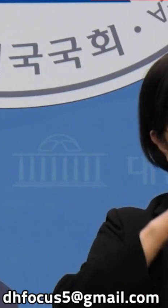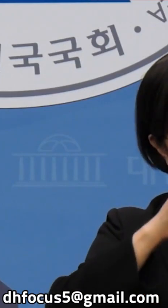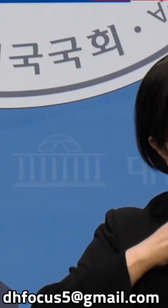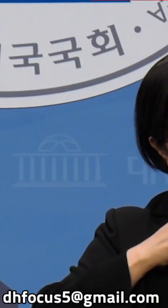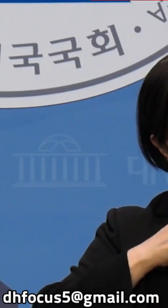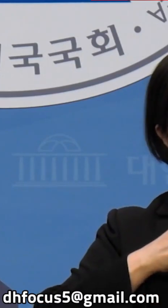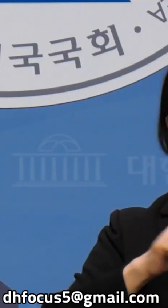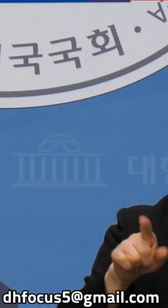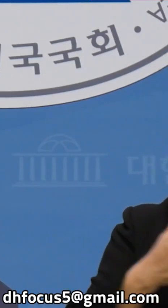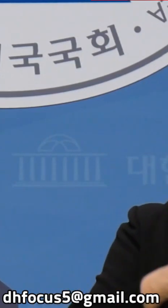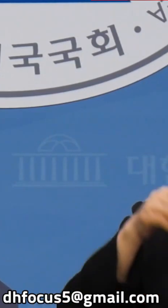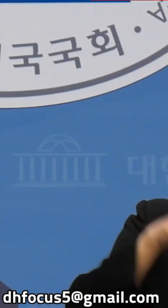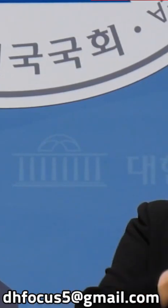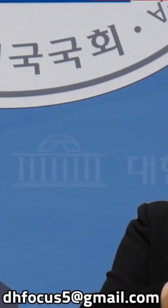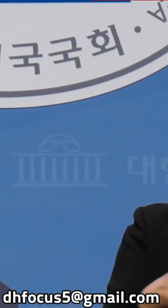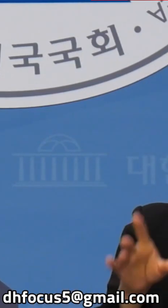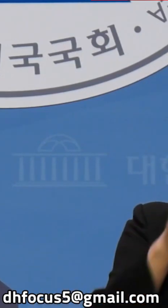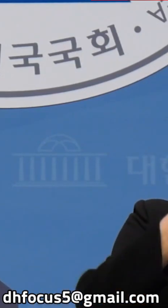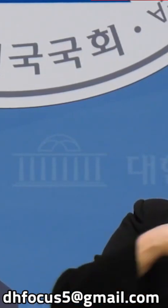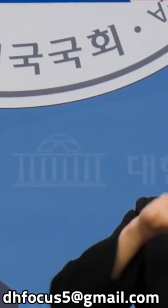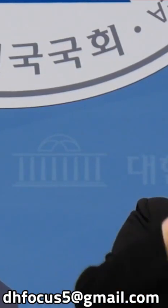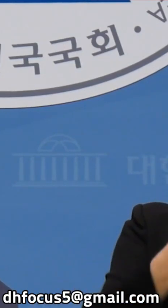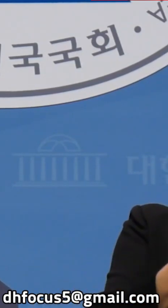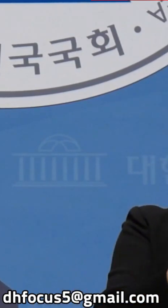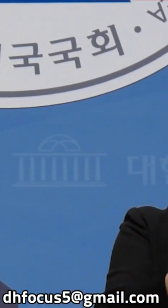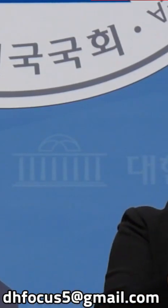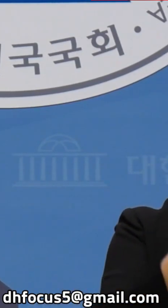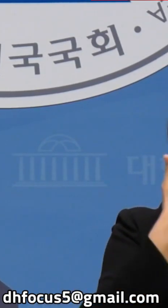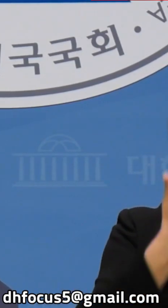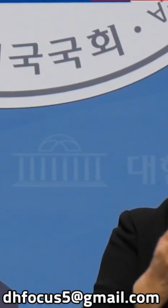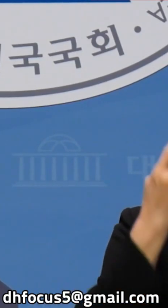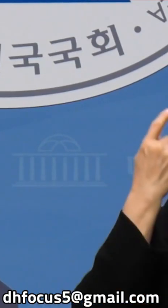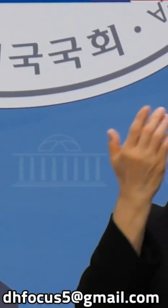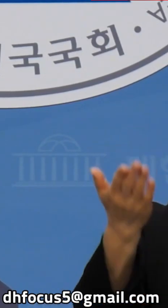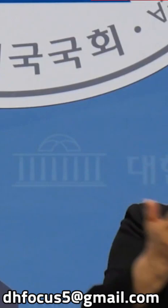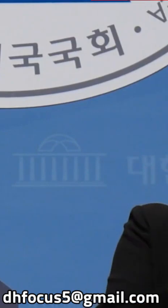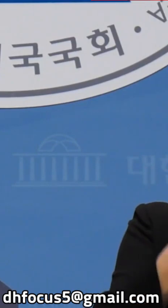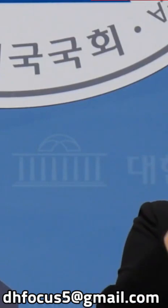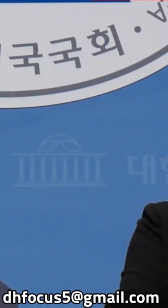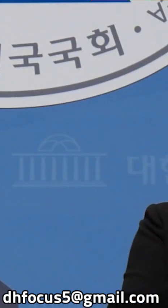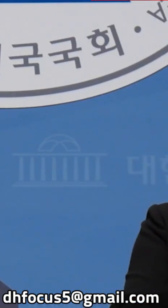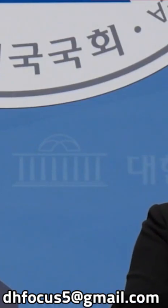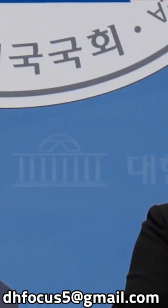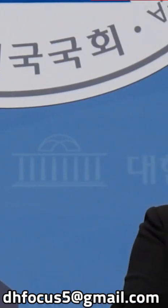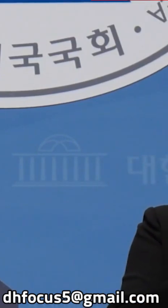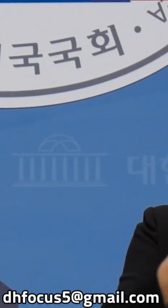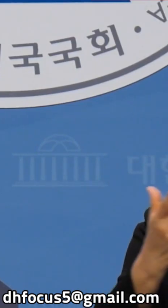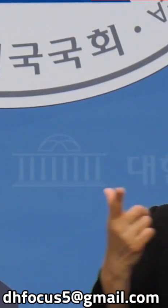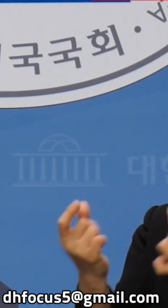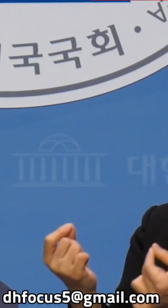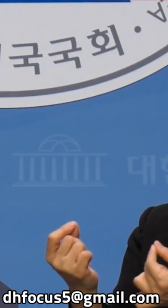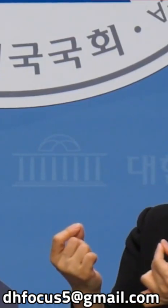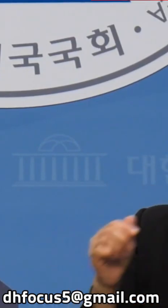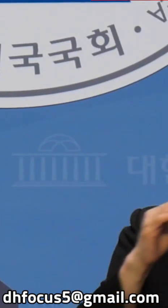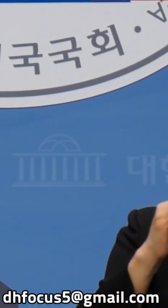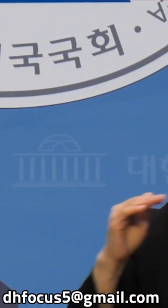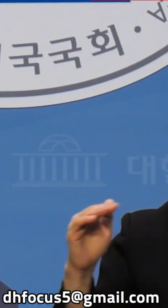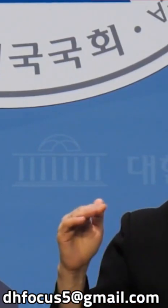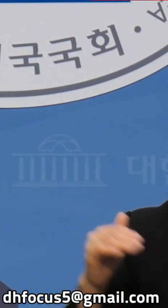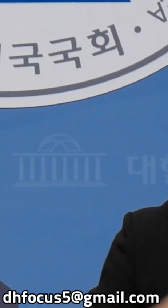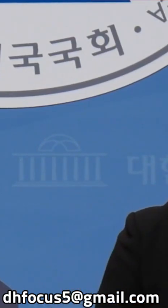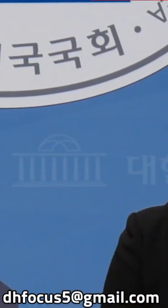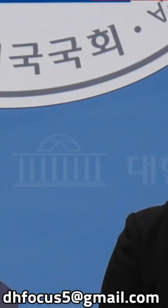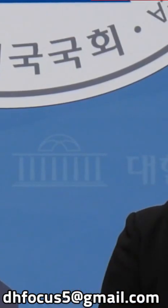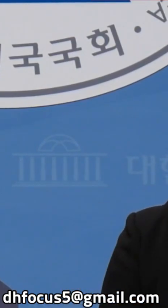소환도 선거를 핑계로 거부할 것입니까? 법에서는 누구나 평등해야